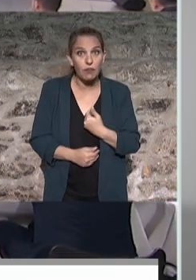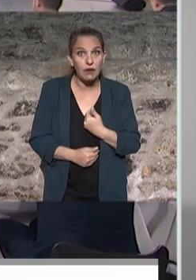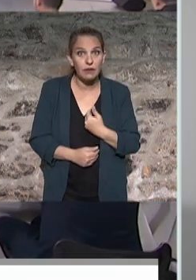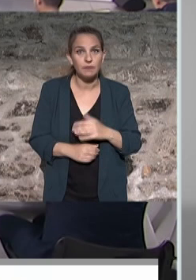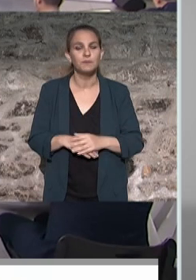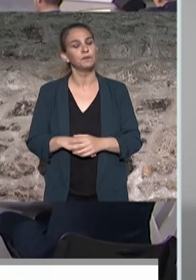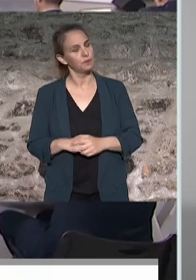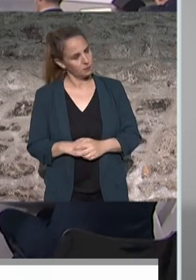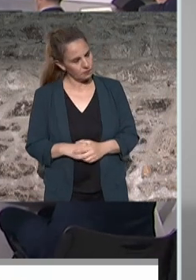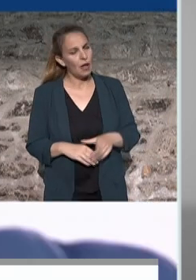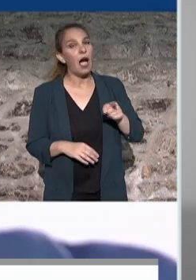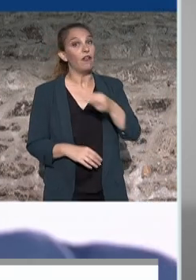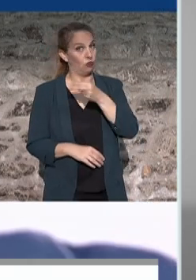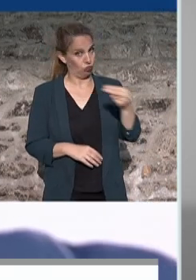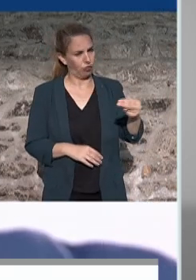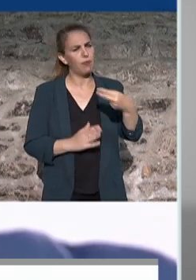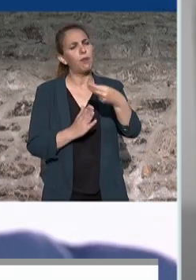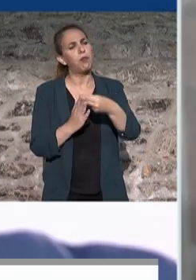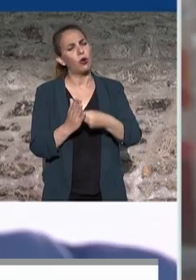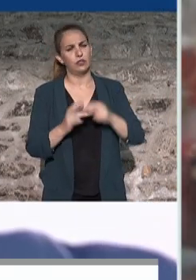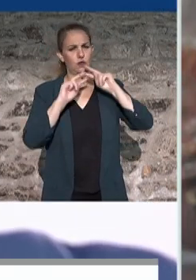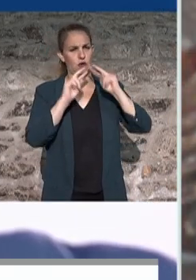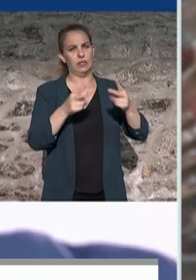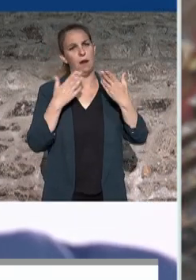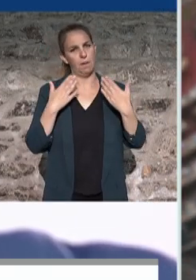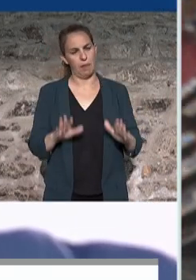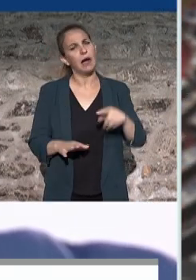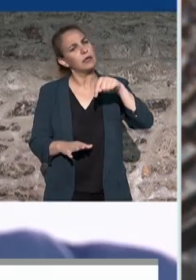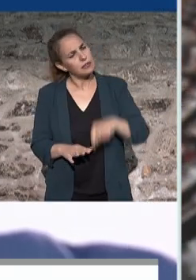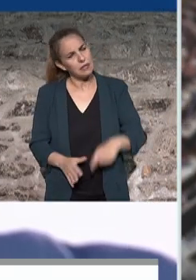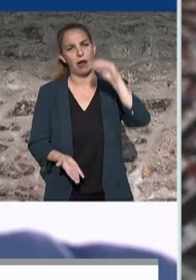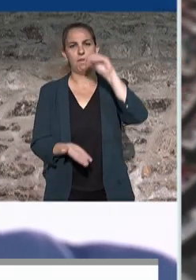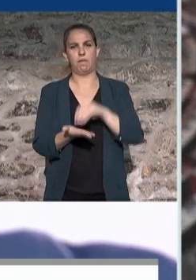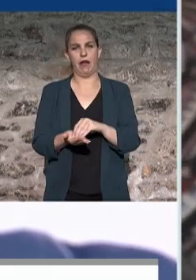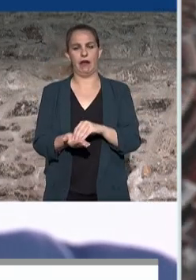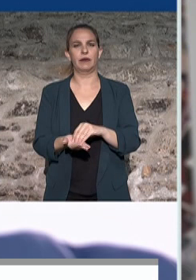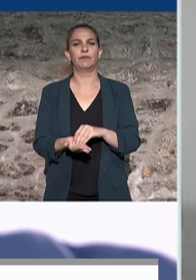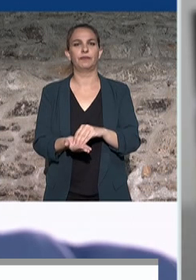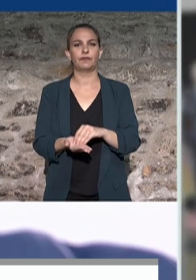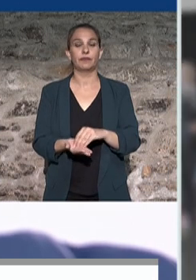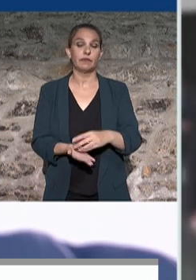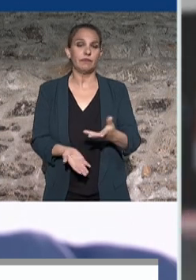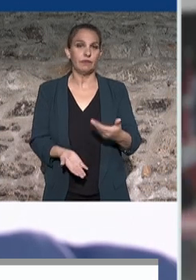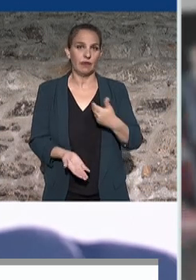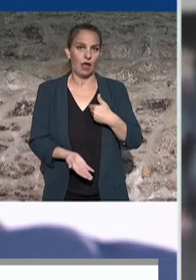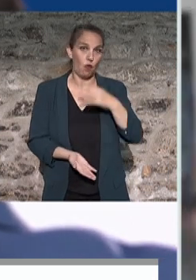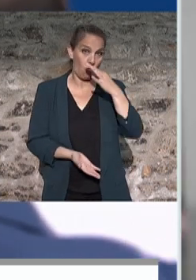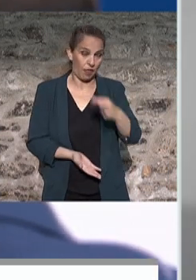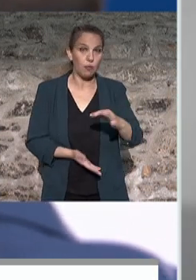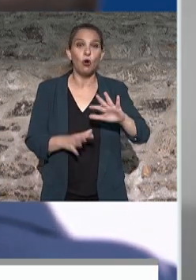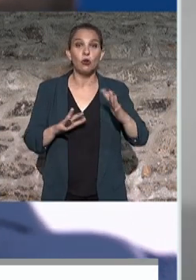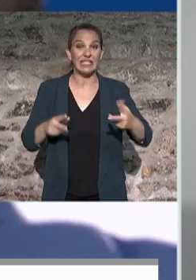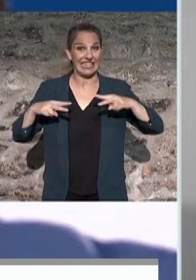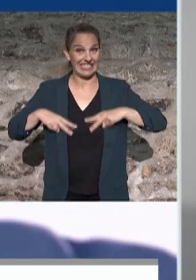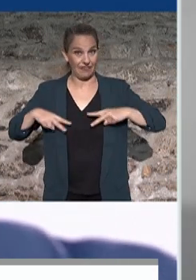Πειραιός και Χαριλάου Τρικούπη. Βλέπουμε ότι τις τελευταίες μέρες ο Πρωθυπουργός έχει αυξήσει και τις επιθέσεις του προσωπικά προς τον πρόεδρο του ΠΑΣΟΚ